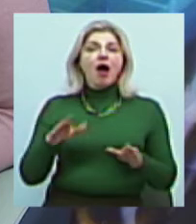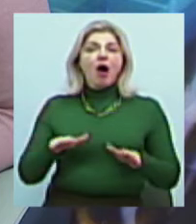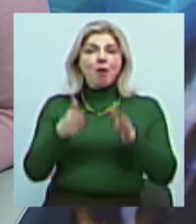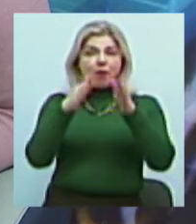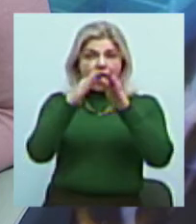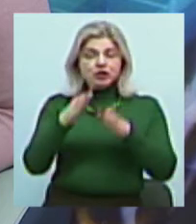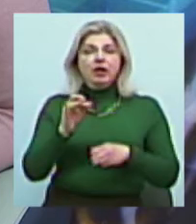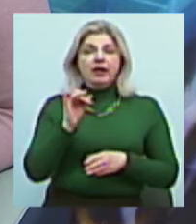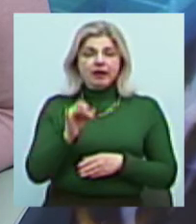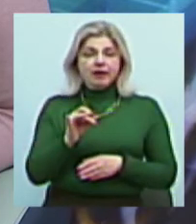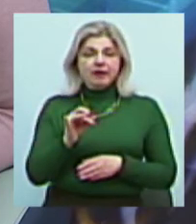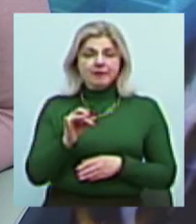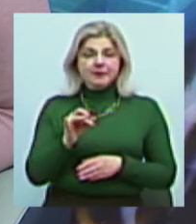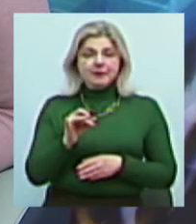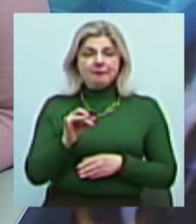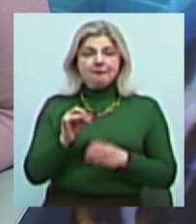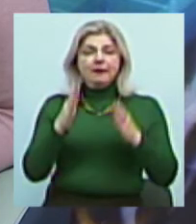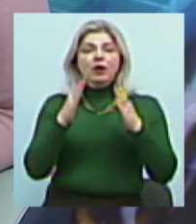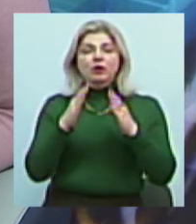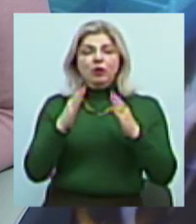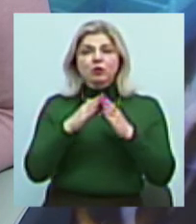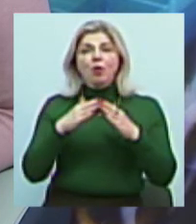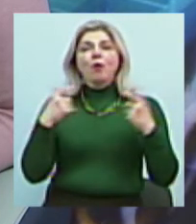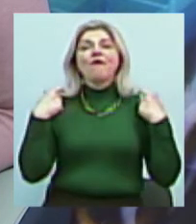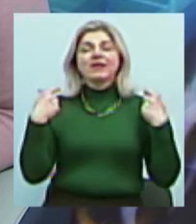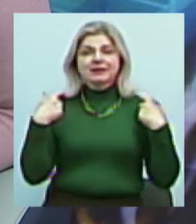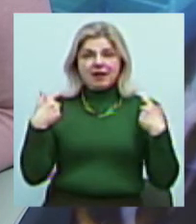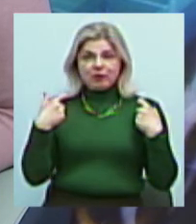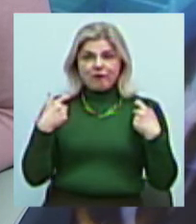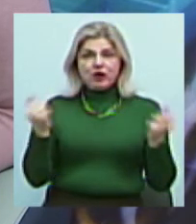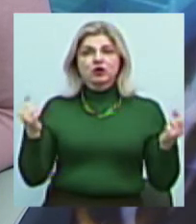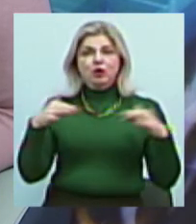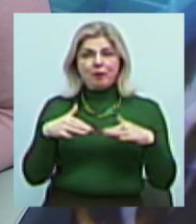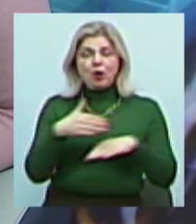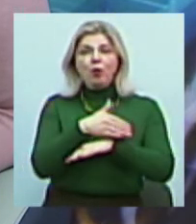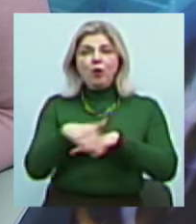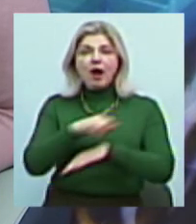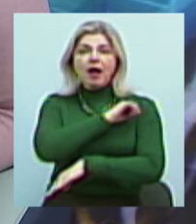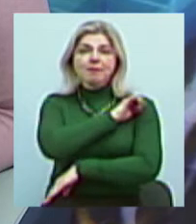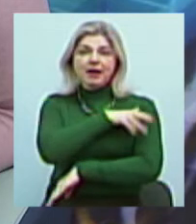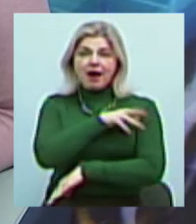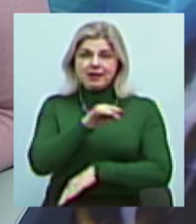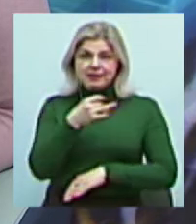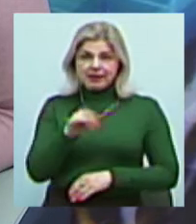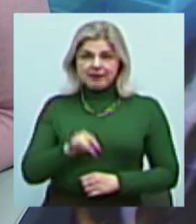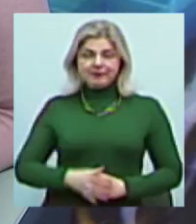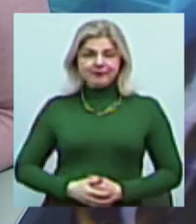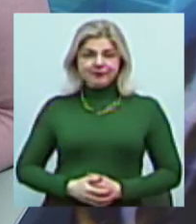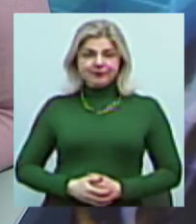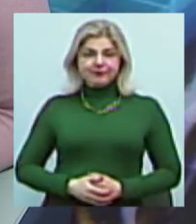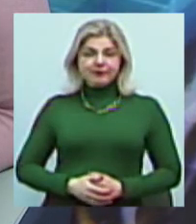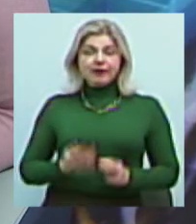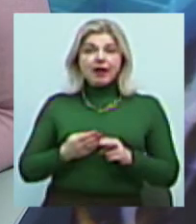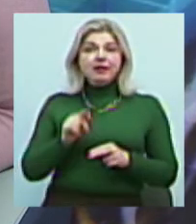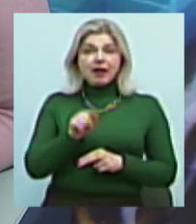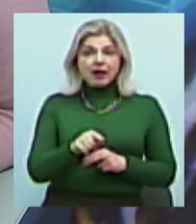наш офіцерського зібрання, да, дом офіцерського зібрання. На вулиці Адміральській. Так. І саме